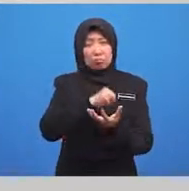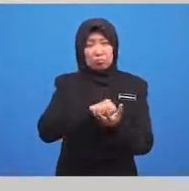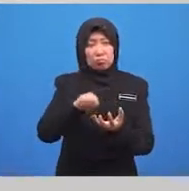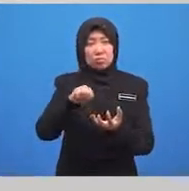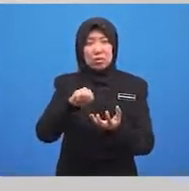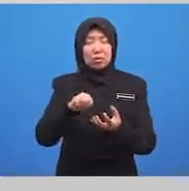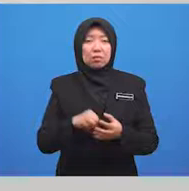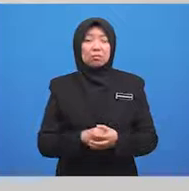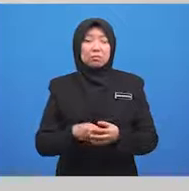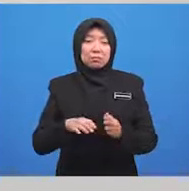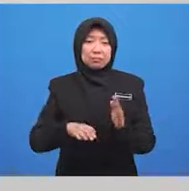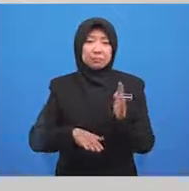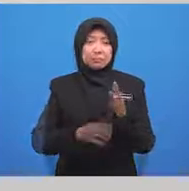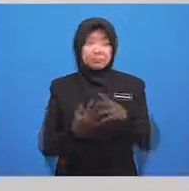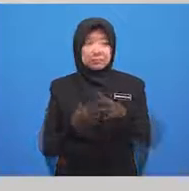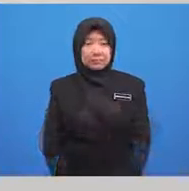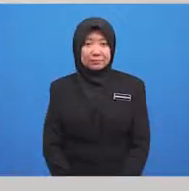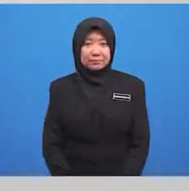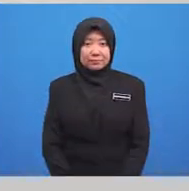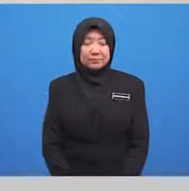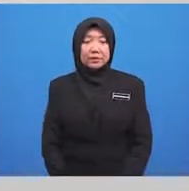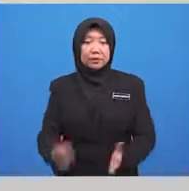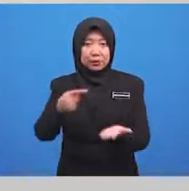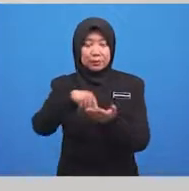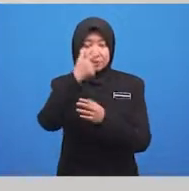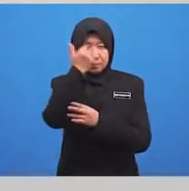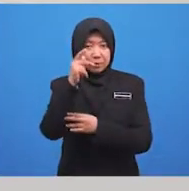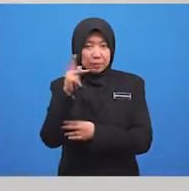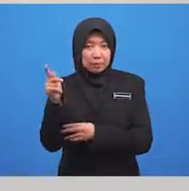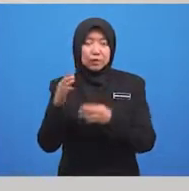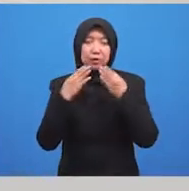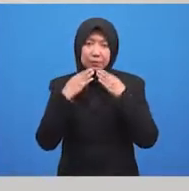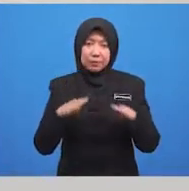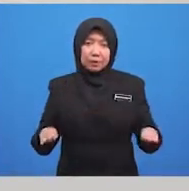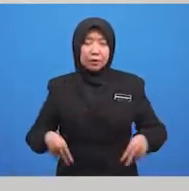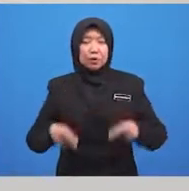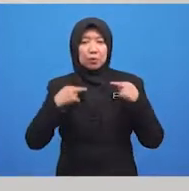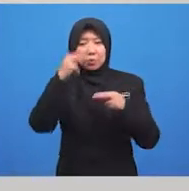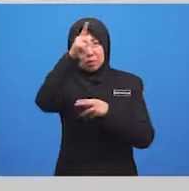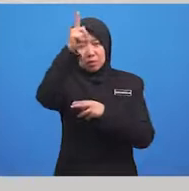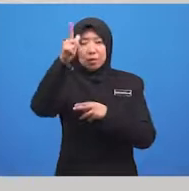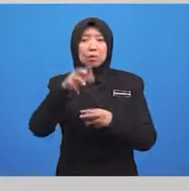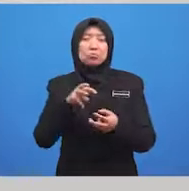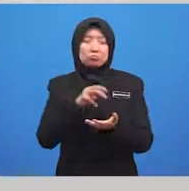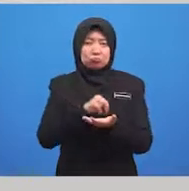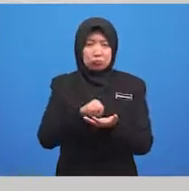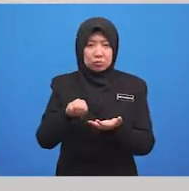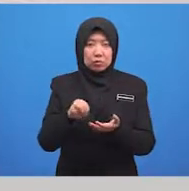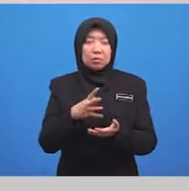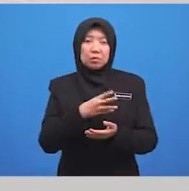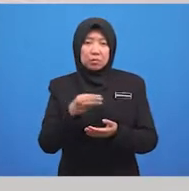kerana ditenggelami air. Ini menyebabkan habitat hidupan liar musnah dan